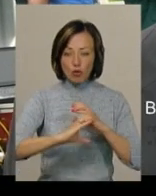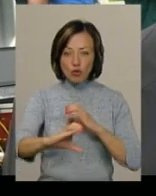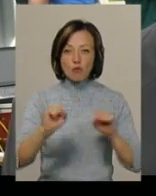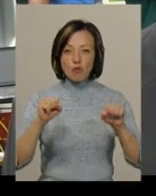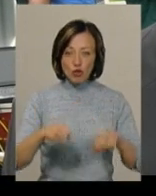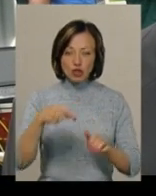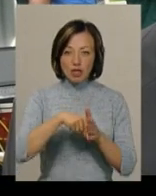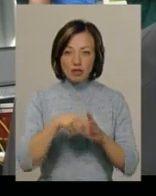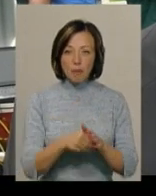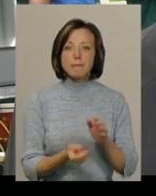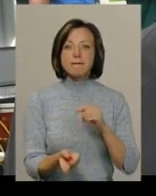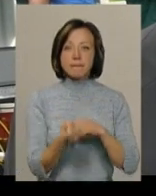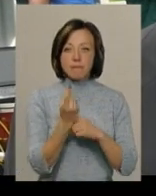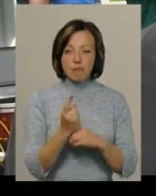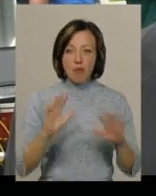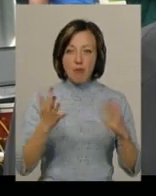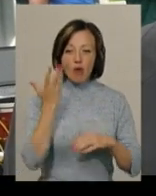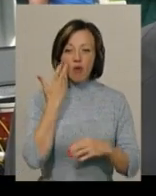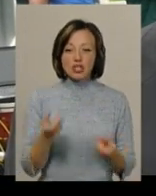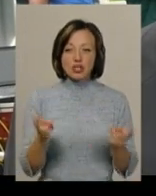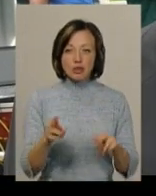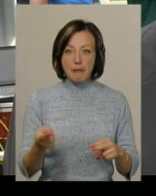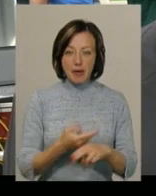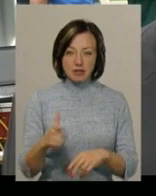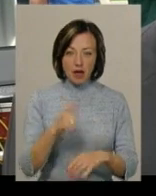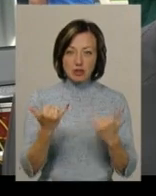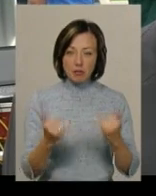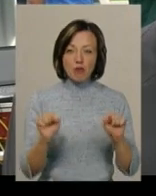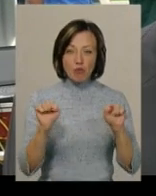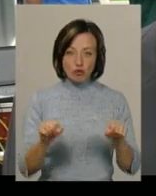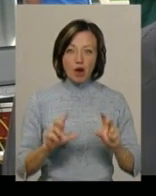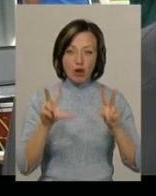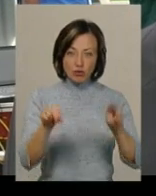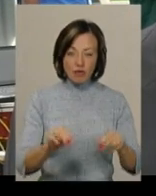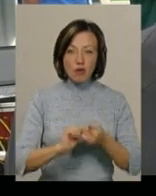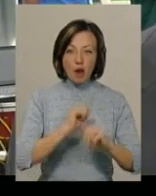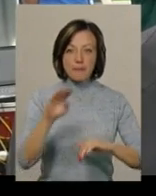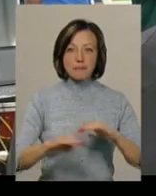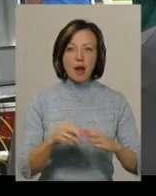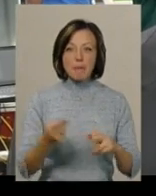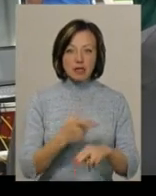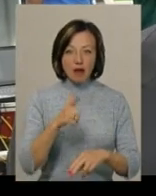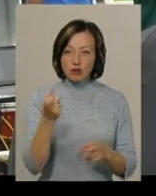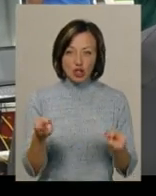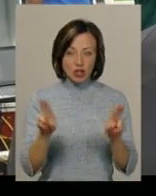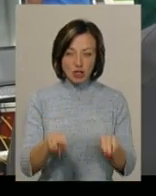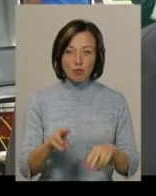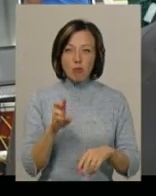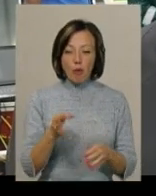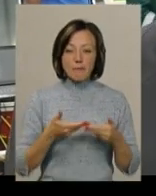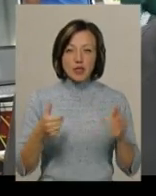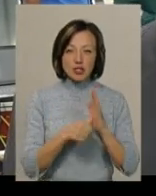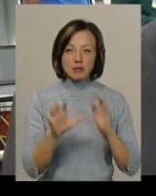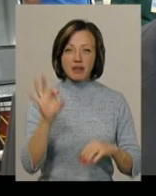може прийти такий момент, коли ми взагалі лишимося без газу. А тепер я можу гарантувати, що Кам'янець без газу не лишиться, тому що ми